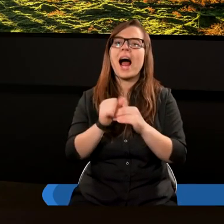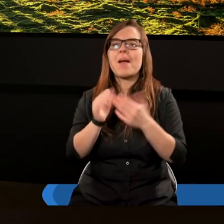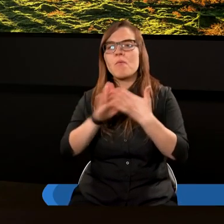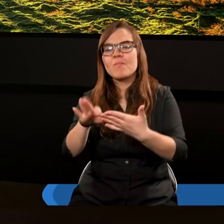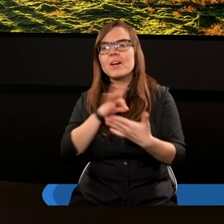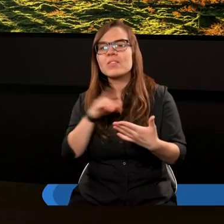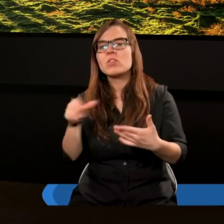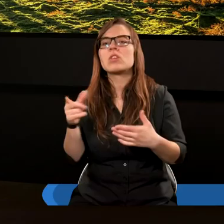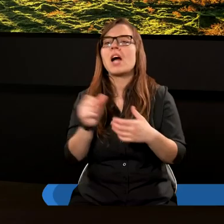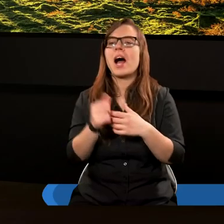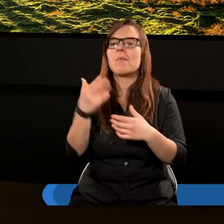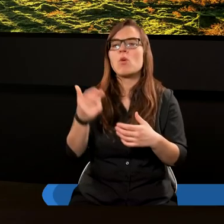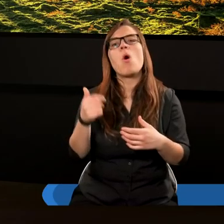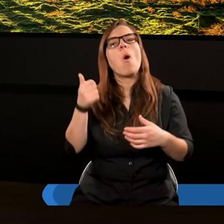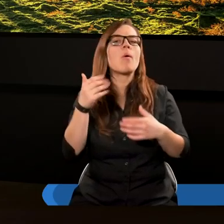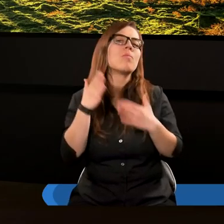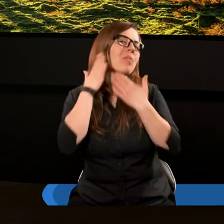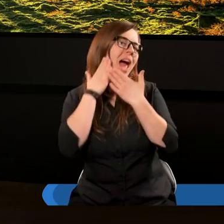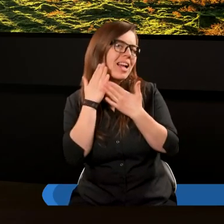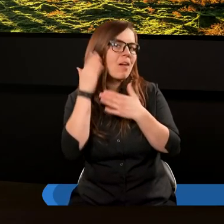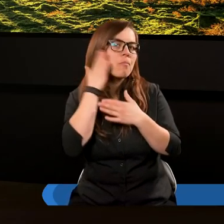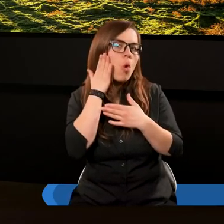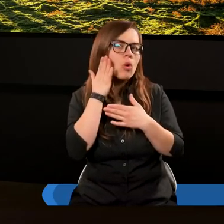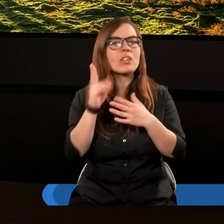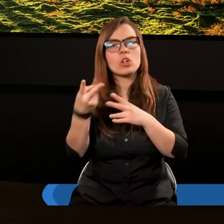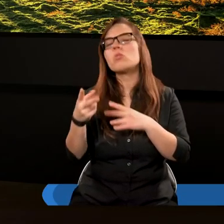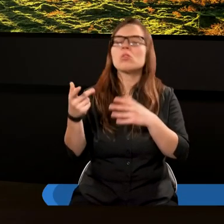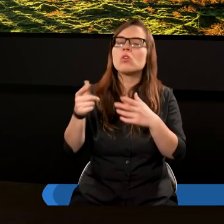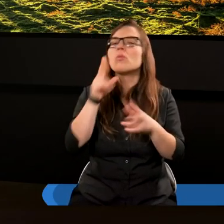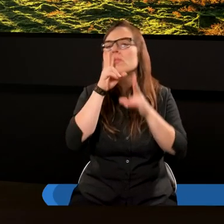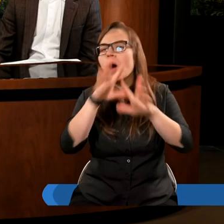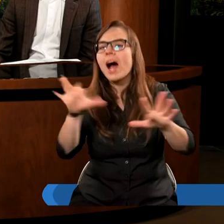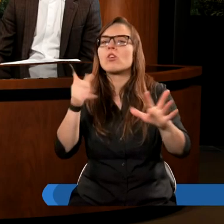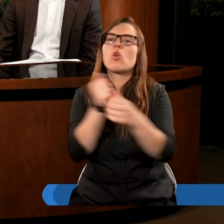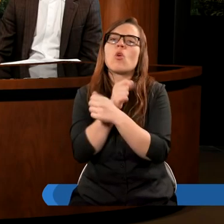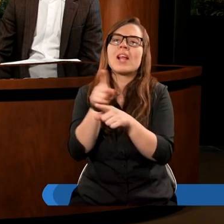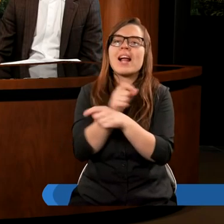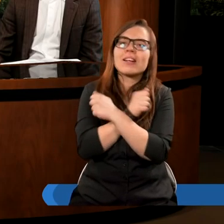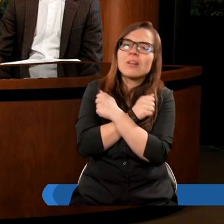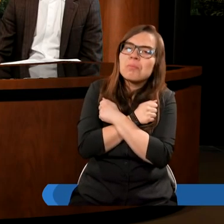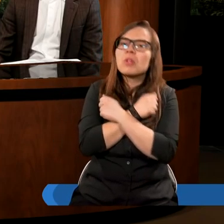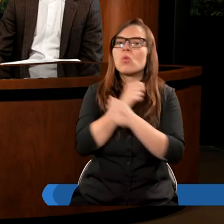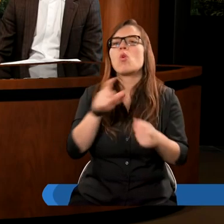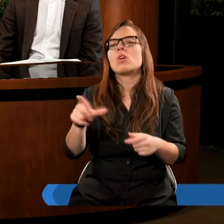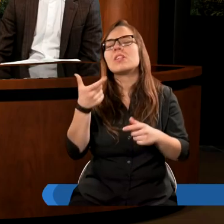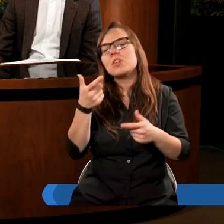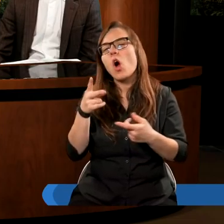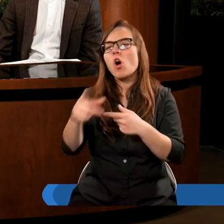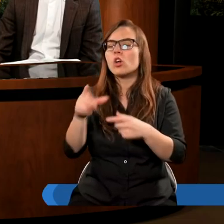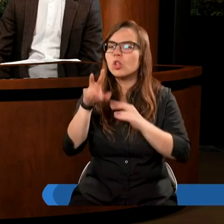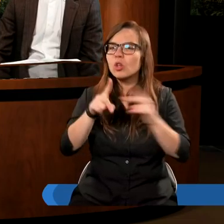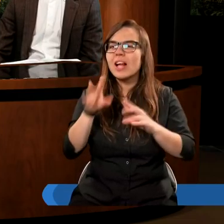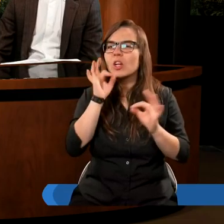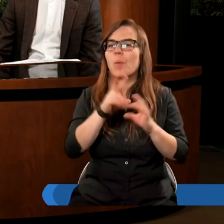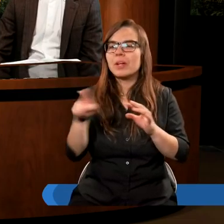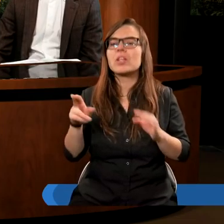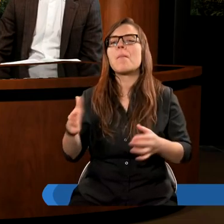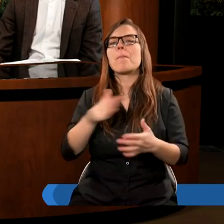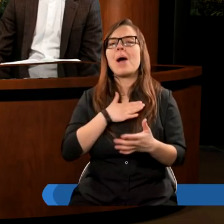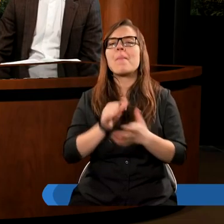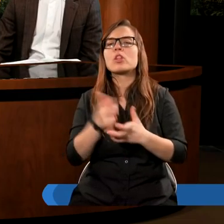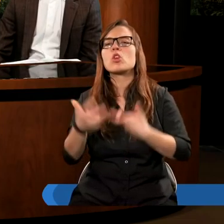aby nadstawiać drugi policzek, pokazuje, co to znaczy miłość. Dużo takich przypowieści jest, na przykład o dobrym Samarytaninie. Czy nie mamy do